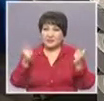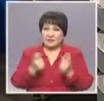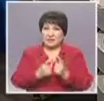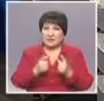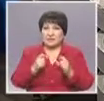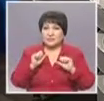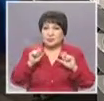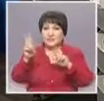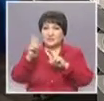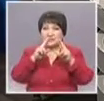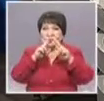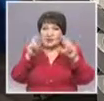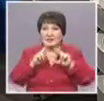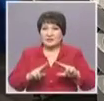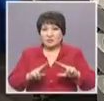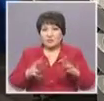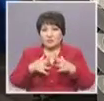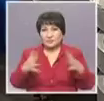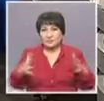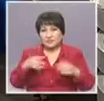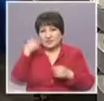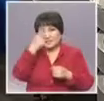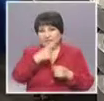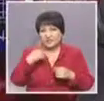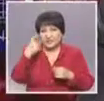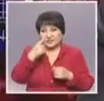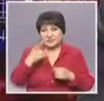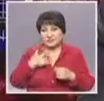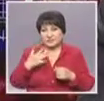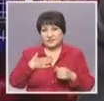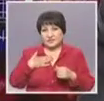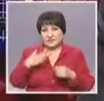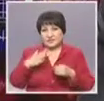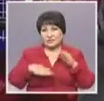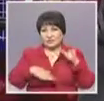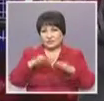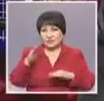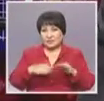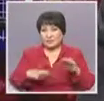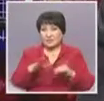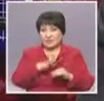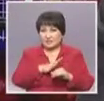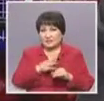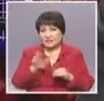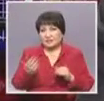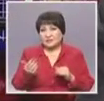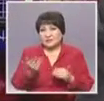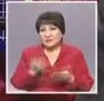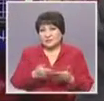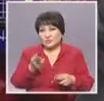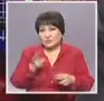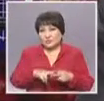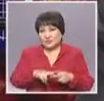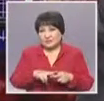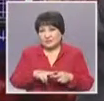сарайлары көпшілігі мынау жекенің қолына, жекенің қолында болғандықтан жаңағы